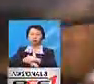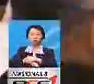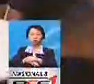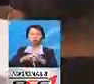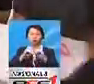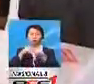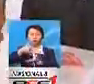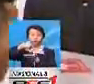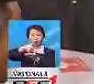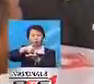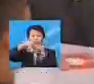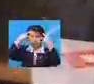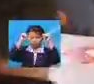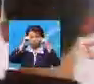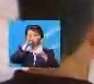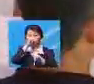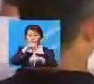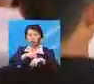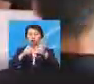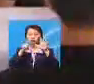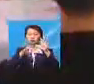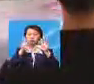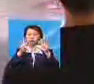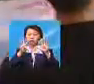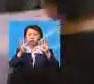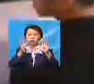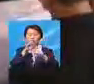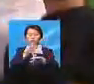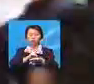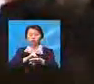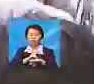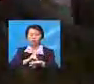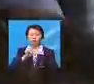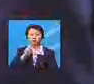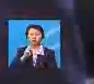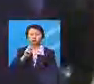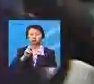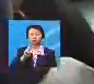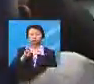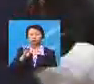Piala Presiden Melaka United pada 5 April lalu di Kompleks Sukan Hang Jebat, Kerubung.